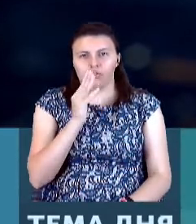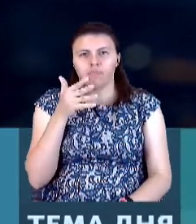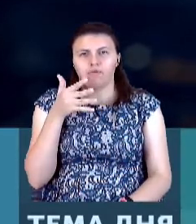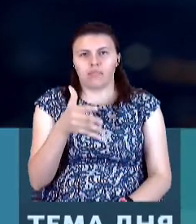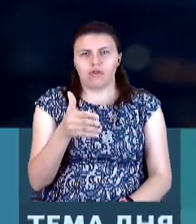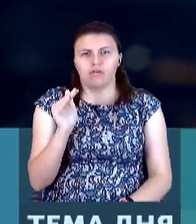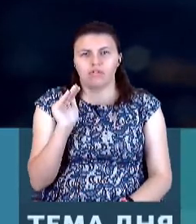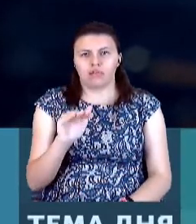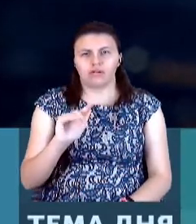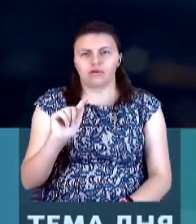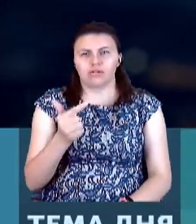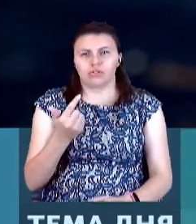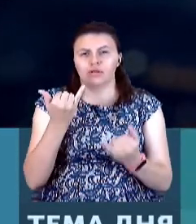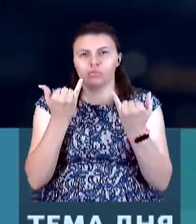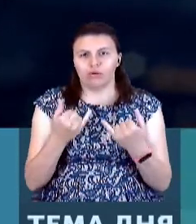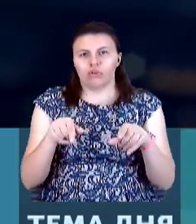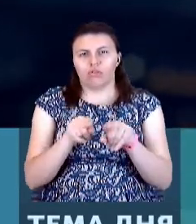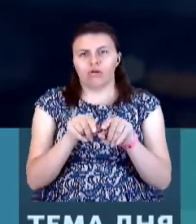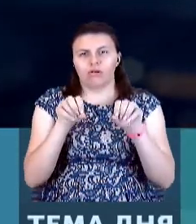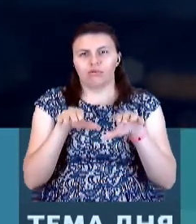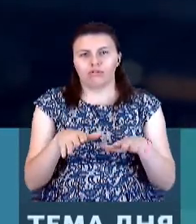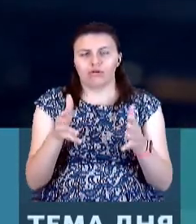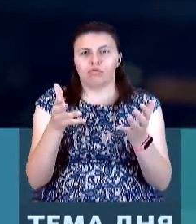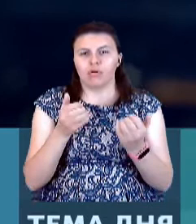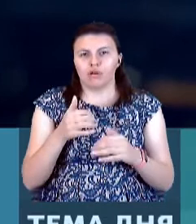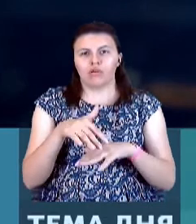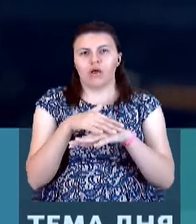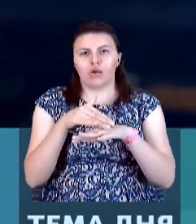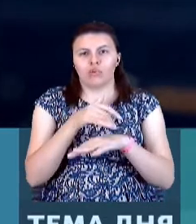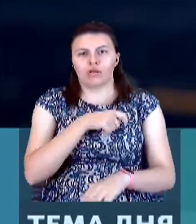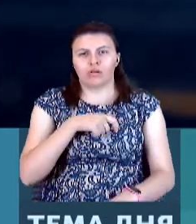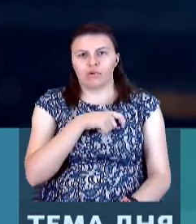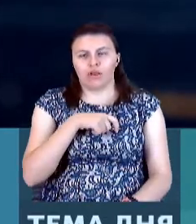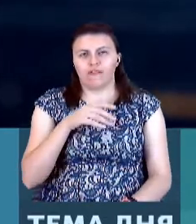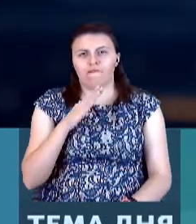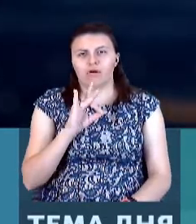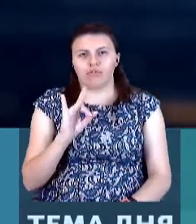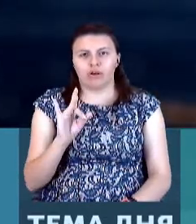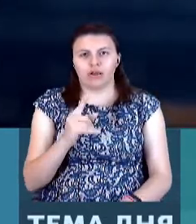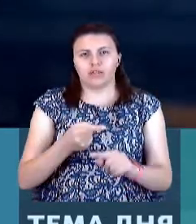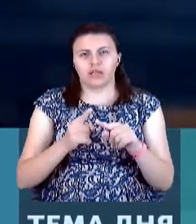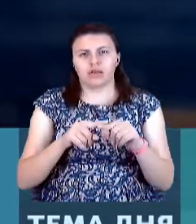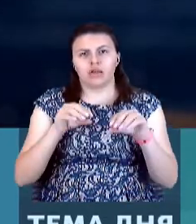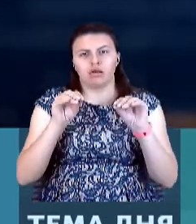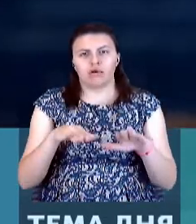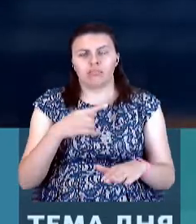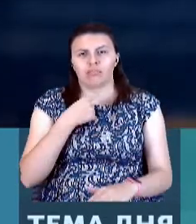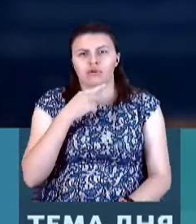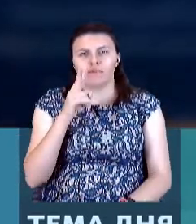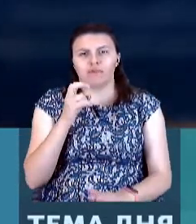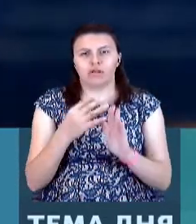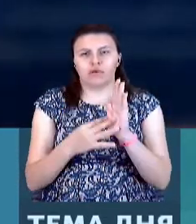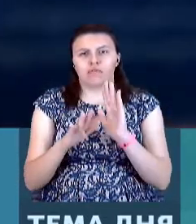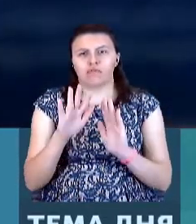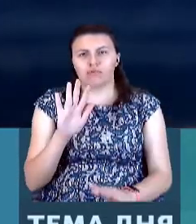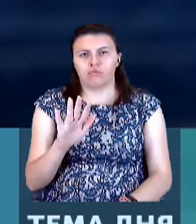тисяч гривень. Сьогодні таке рішення прийняли народні депутати у Верховній Раді. За це рішення проголосували 295